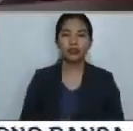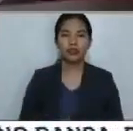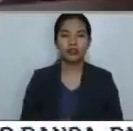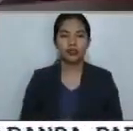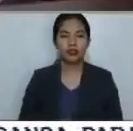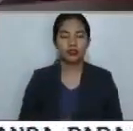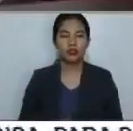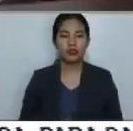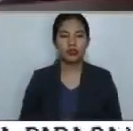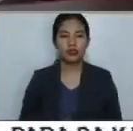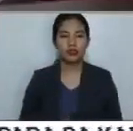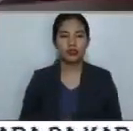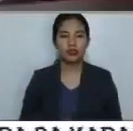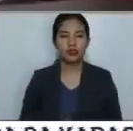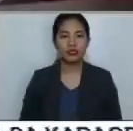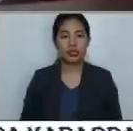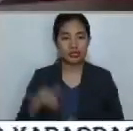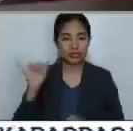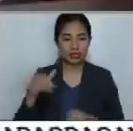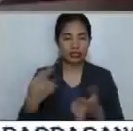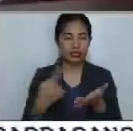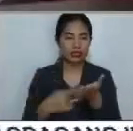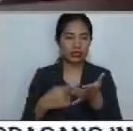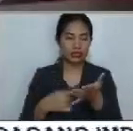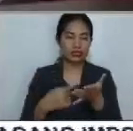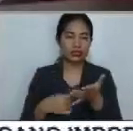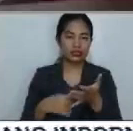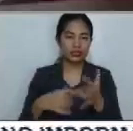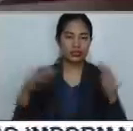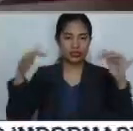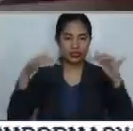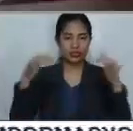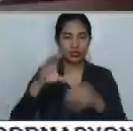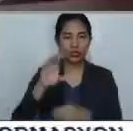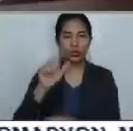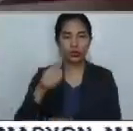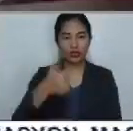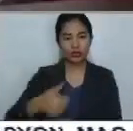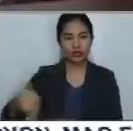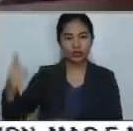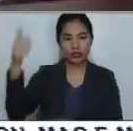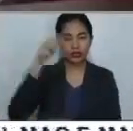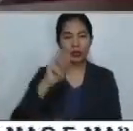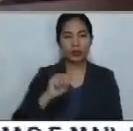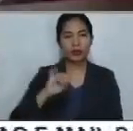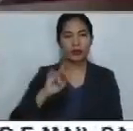ibinenta ng DBMPS na nga palugi ang 75 million face